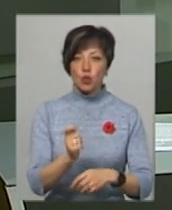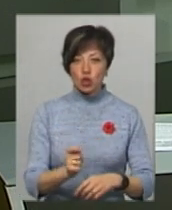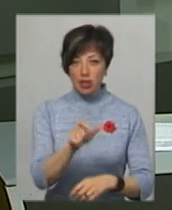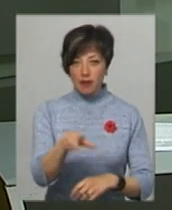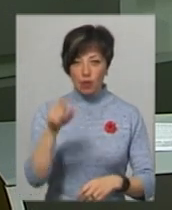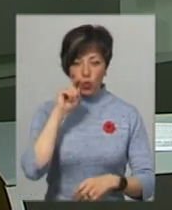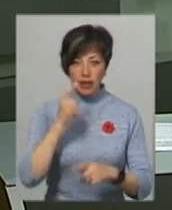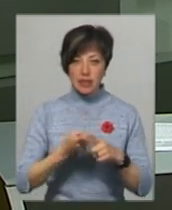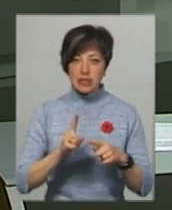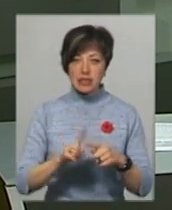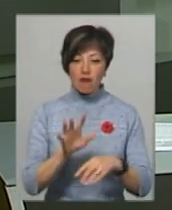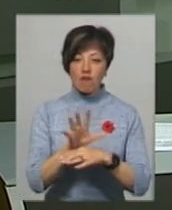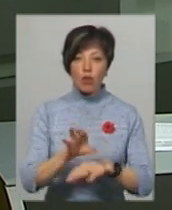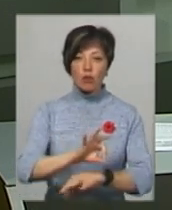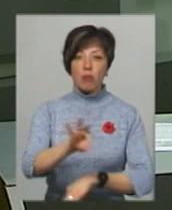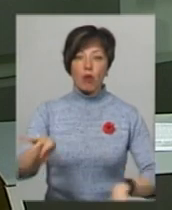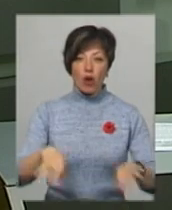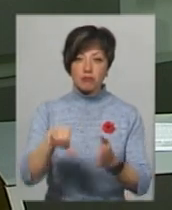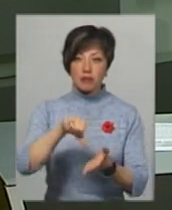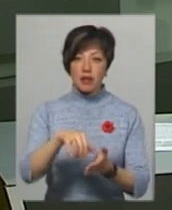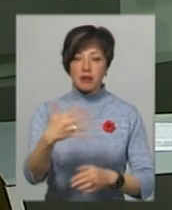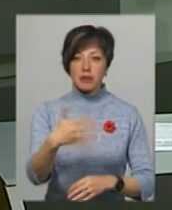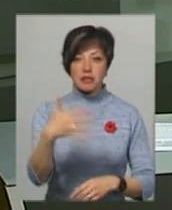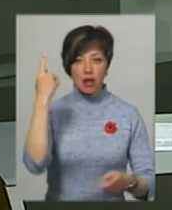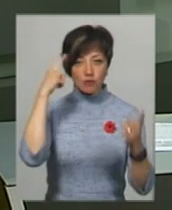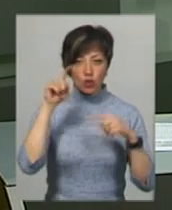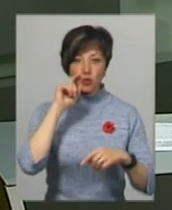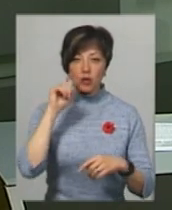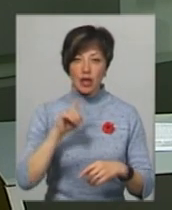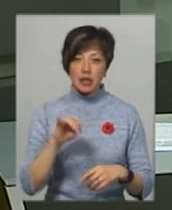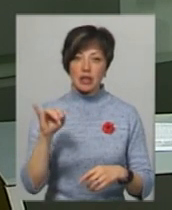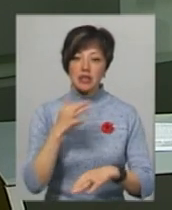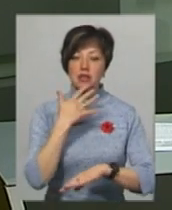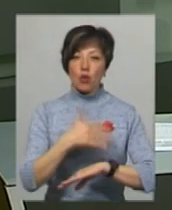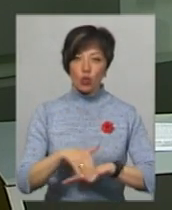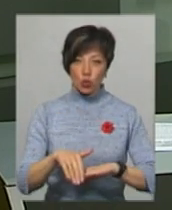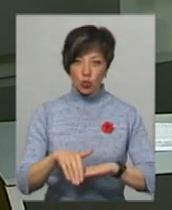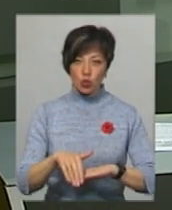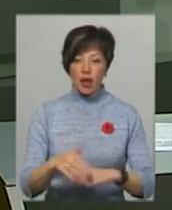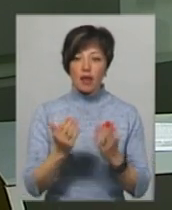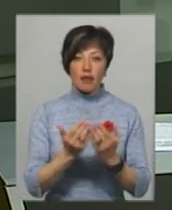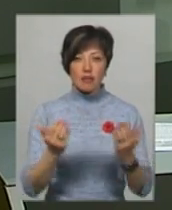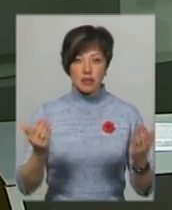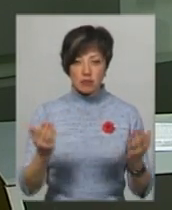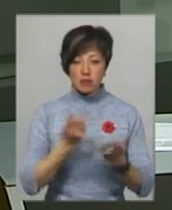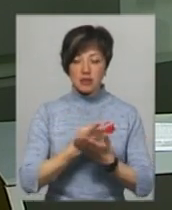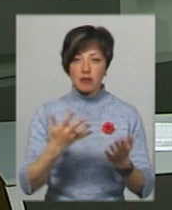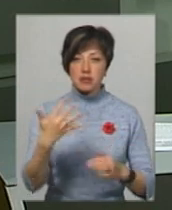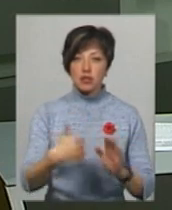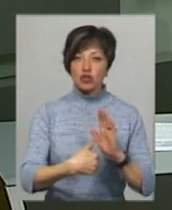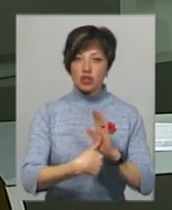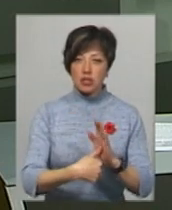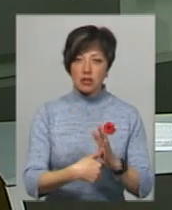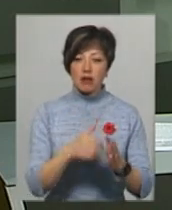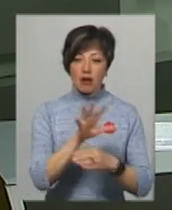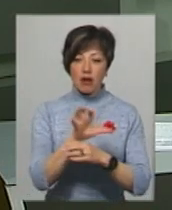України. Це фотопроект, у якому взяли участь 50 авторів з України, а також з-за кордону. На виставці представлені 56